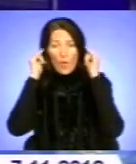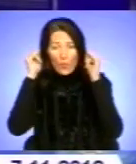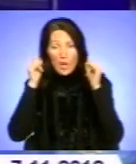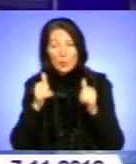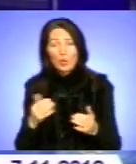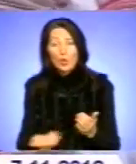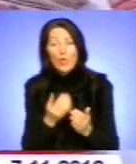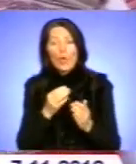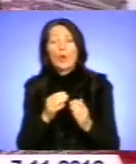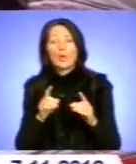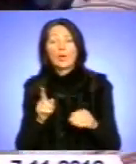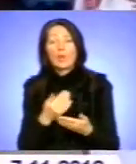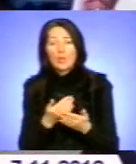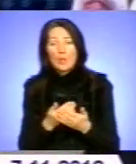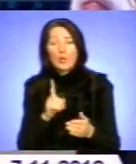корів.